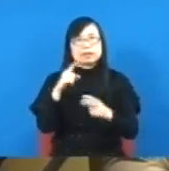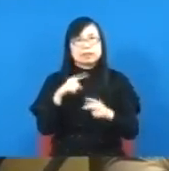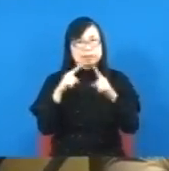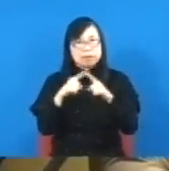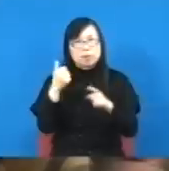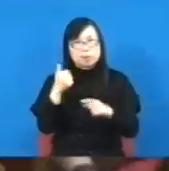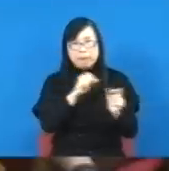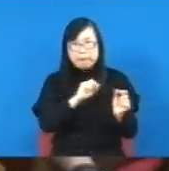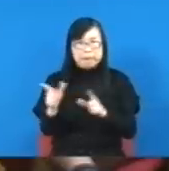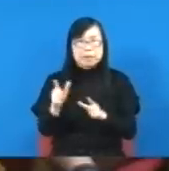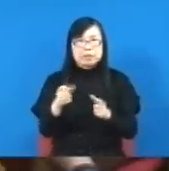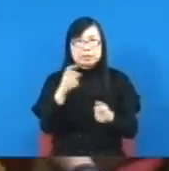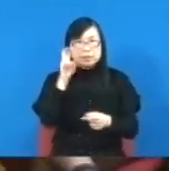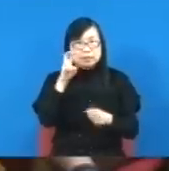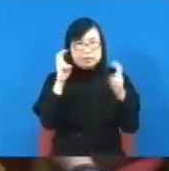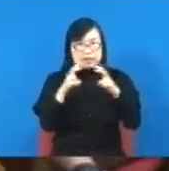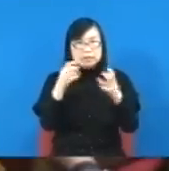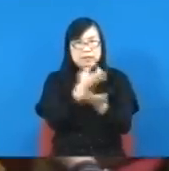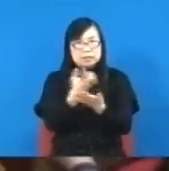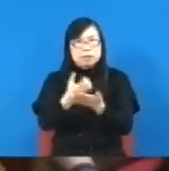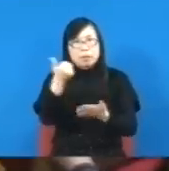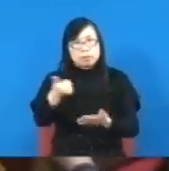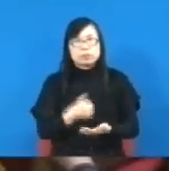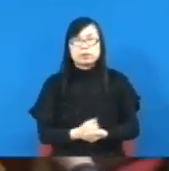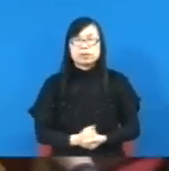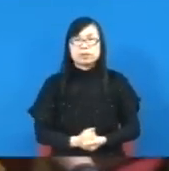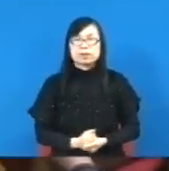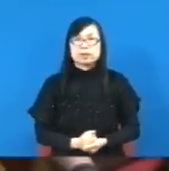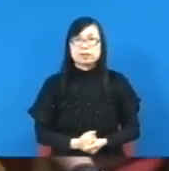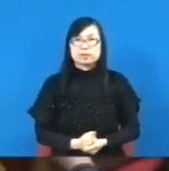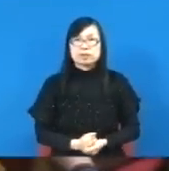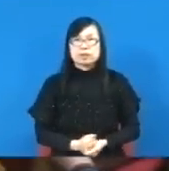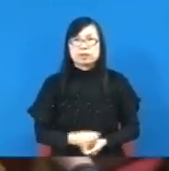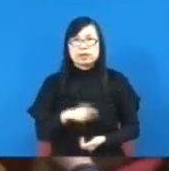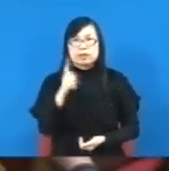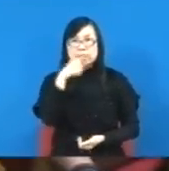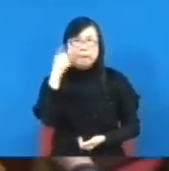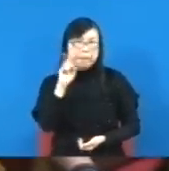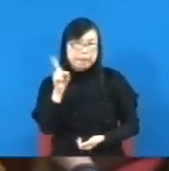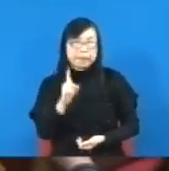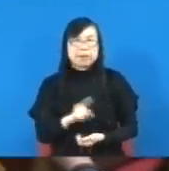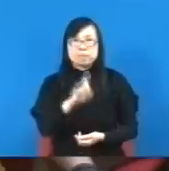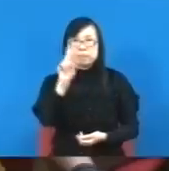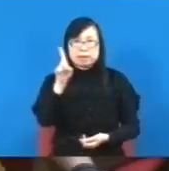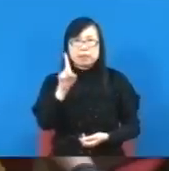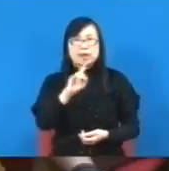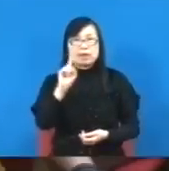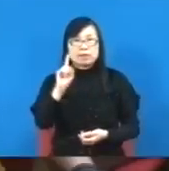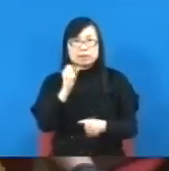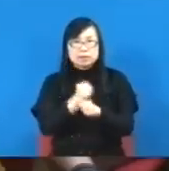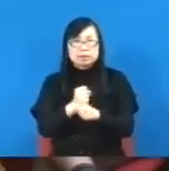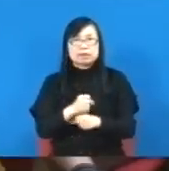咯。 咁喂喂，咁你而家香港官場都係咁嘅啫嘛，係咪？ 啊， 係你識邊一位，唔係你識做乜嘢？你係咪涼